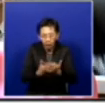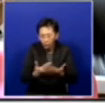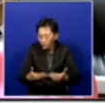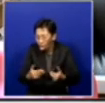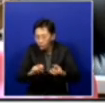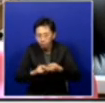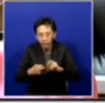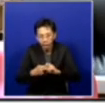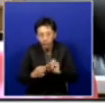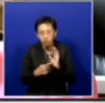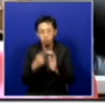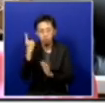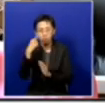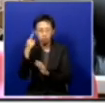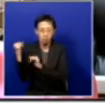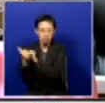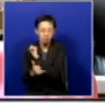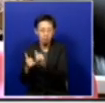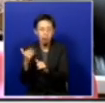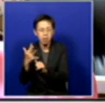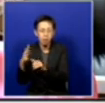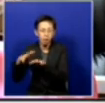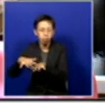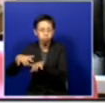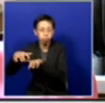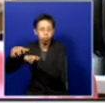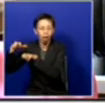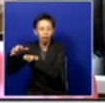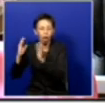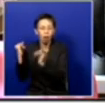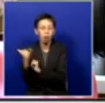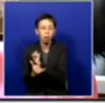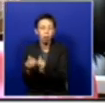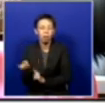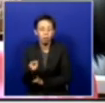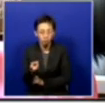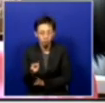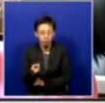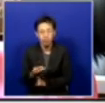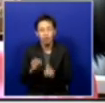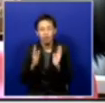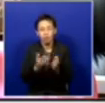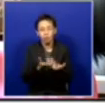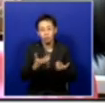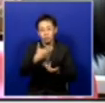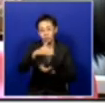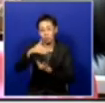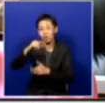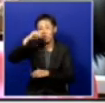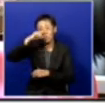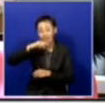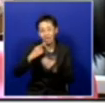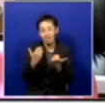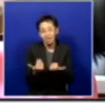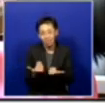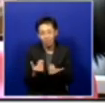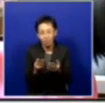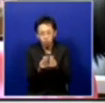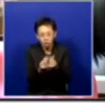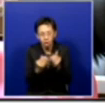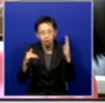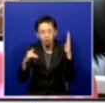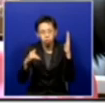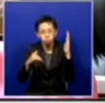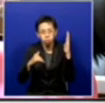เป็นจำนวนนักท่องเที่ยวที่ลดลงภาคการส่งออกของไทยมีแนวโน้มหดตัวอย่างรุนแรง